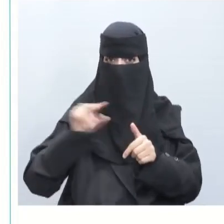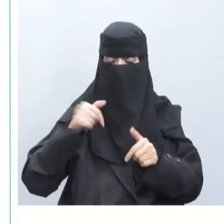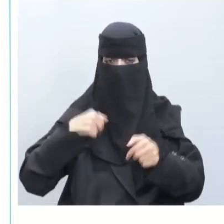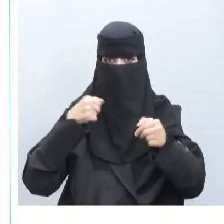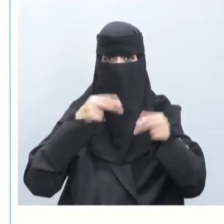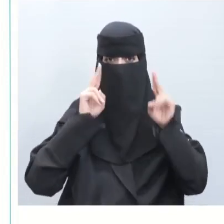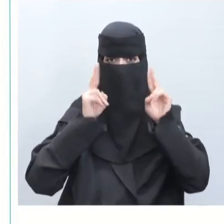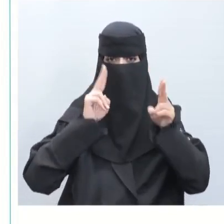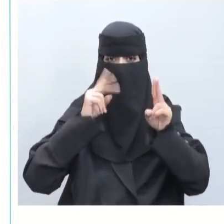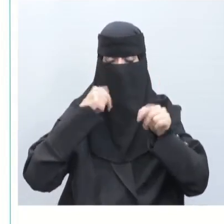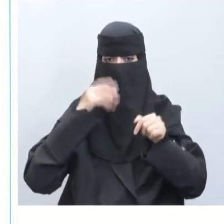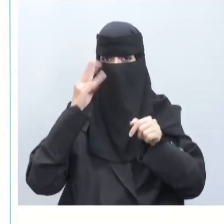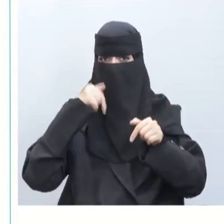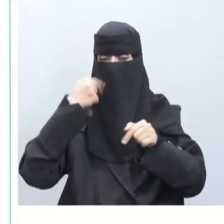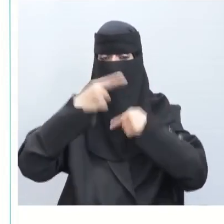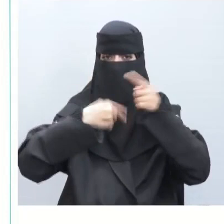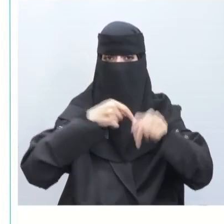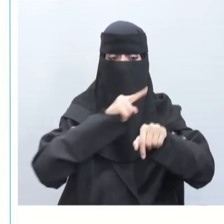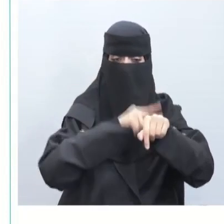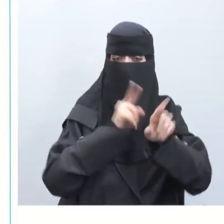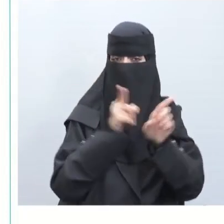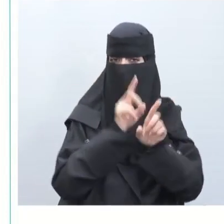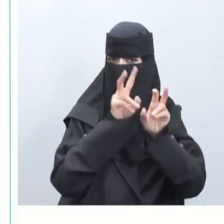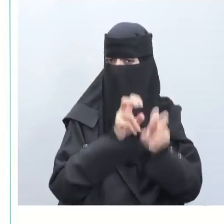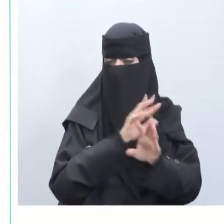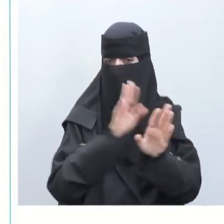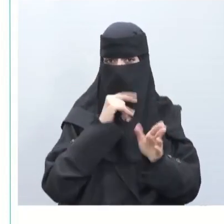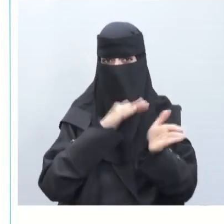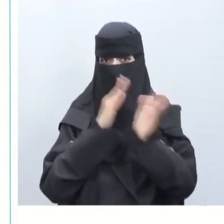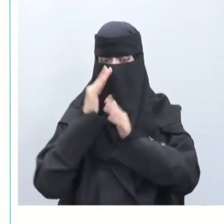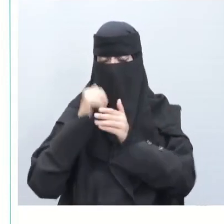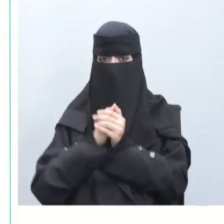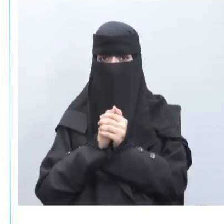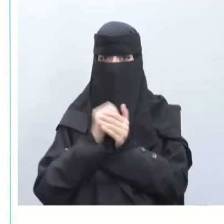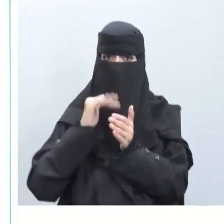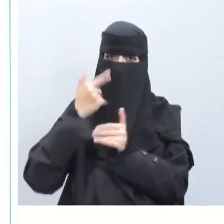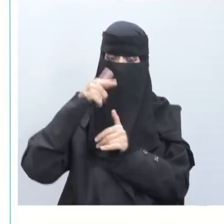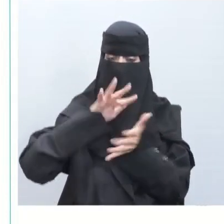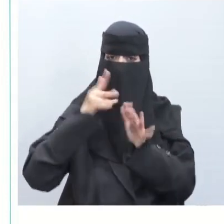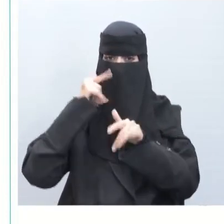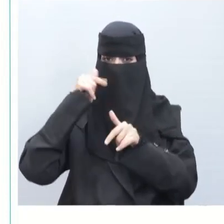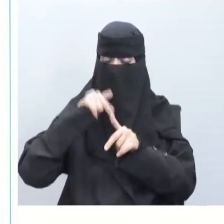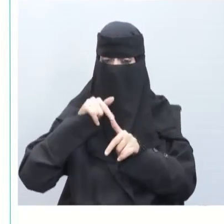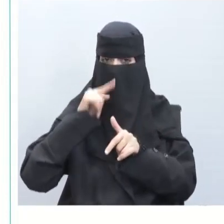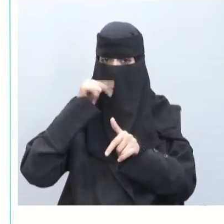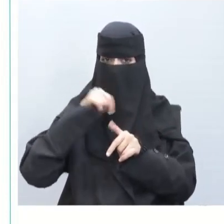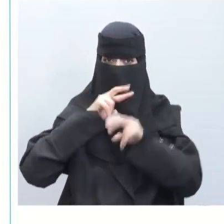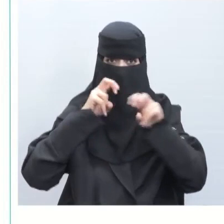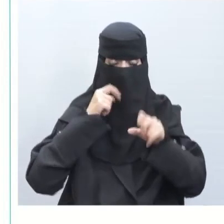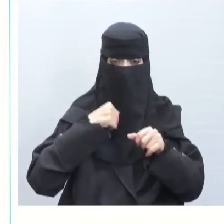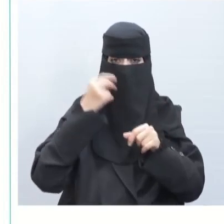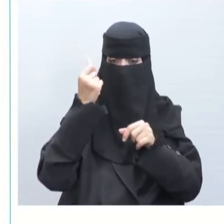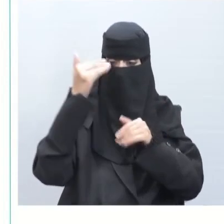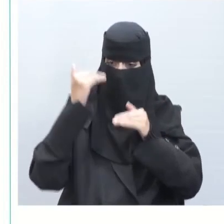ليست هدف ان تستمر دائما هي لها وقت وتنتهي وبالتالي قد يكون نبحث على